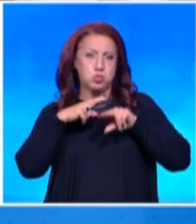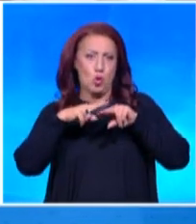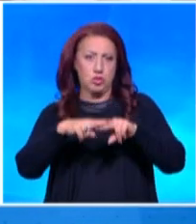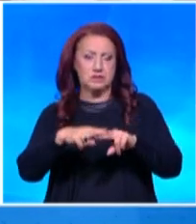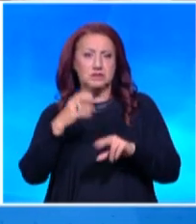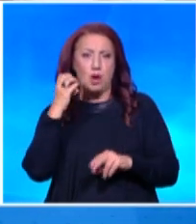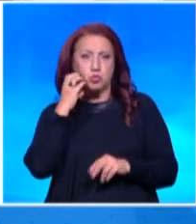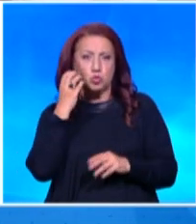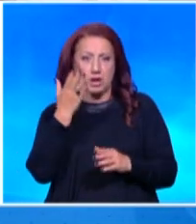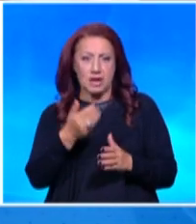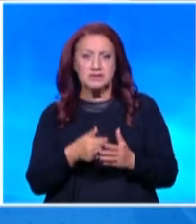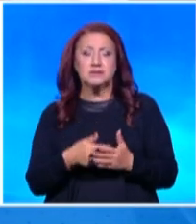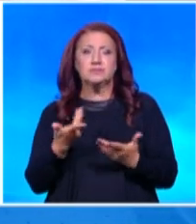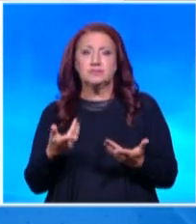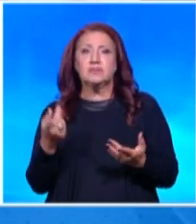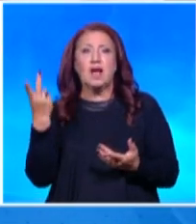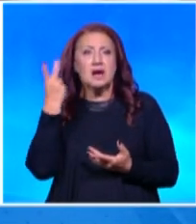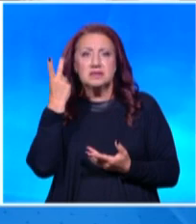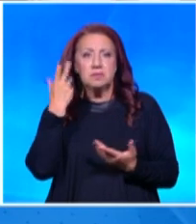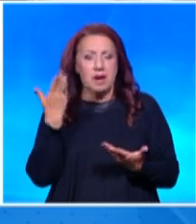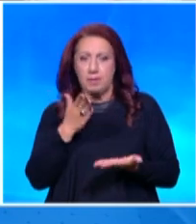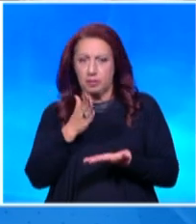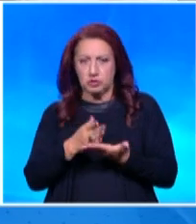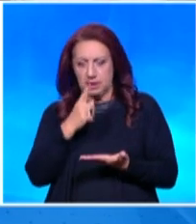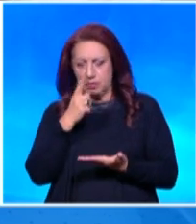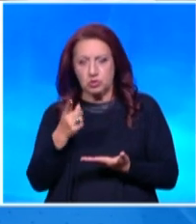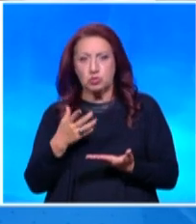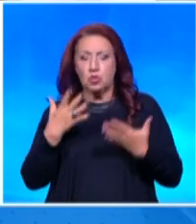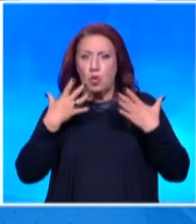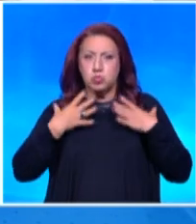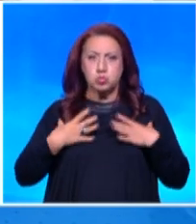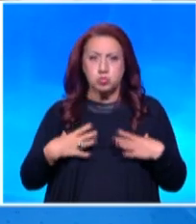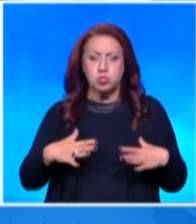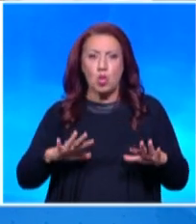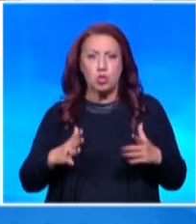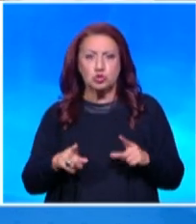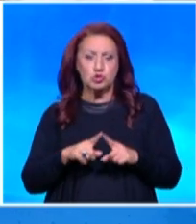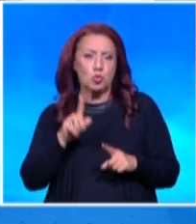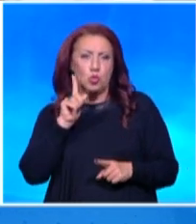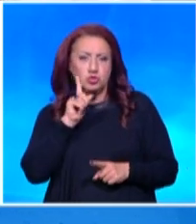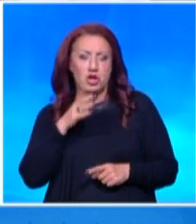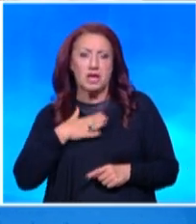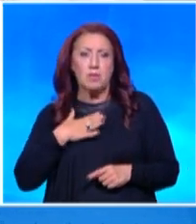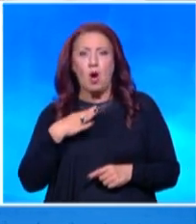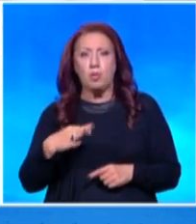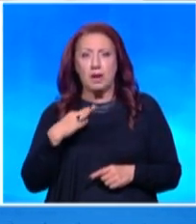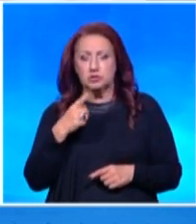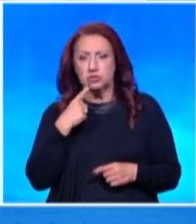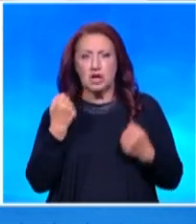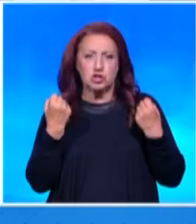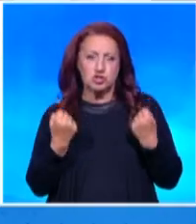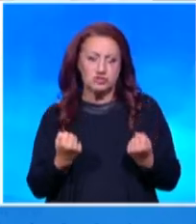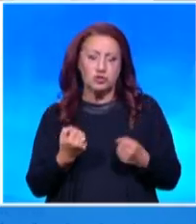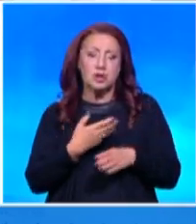ни съобщиха през последната минута, е, че състоянието на детето остава тежко и е с опасност за живота. Продължаваме да следим